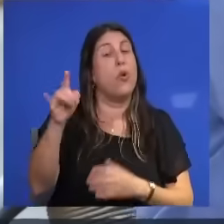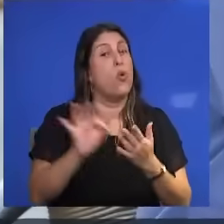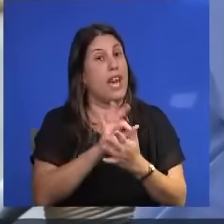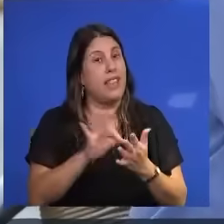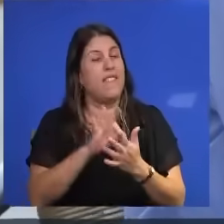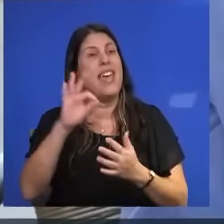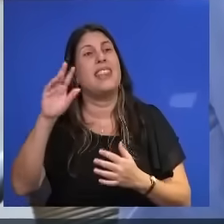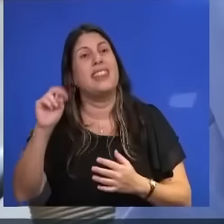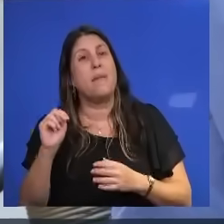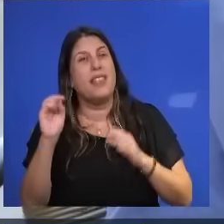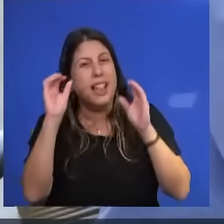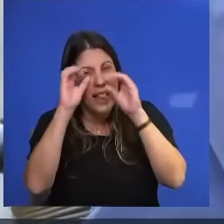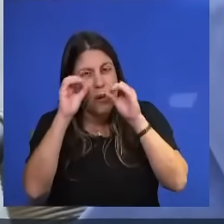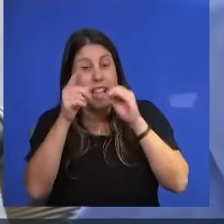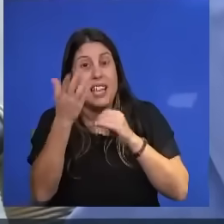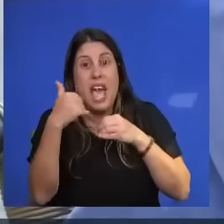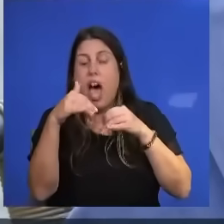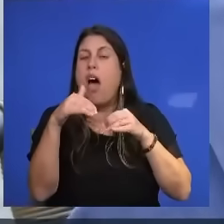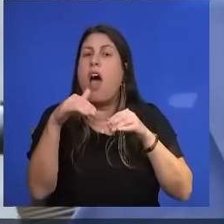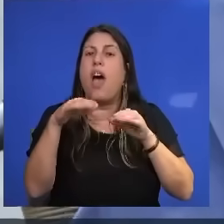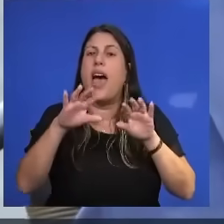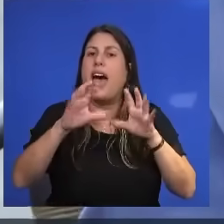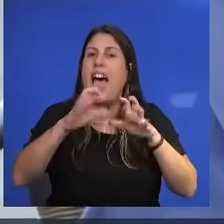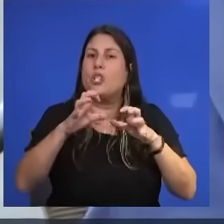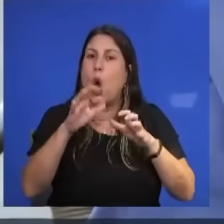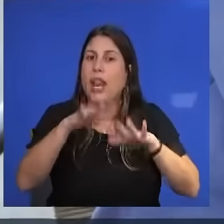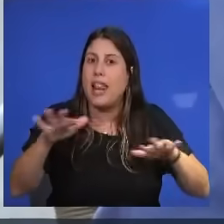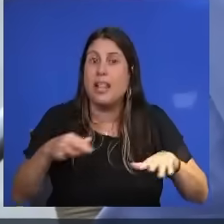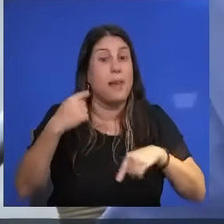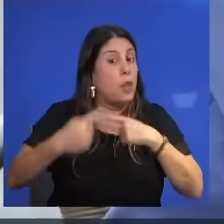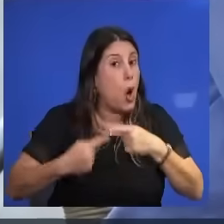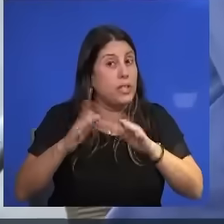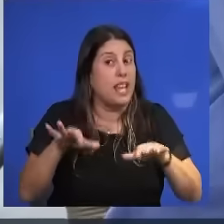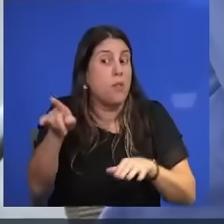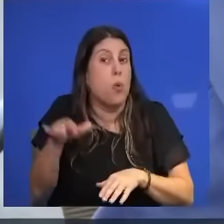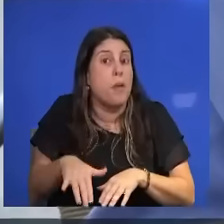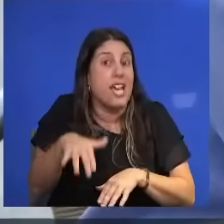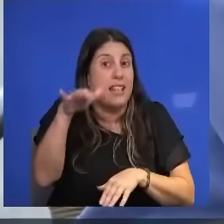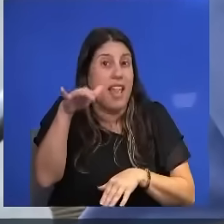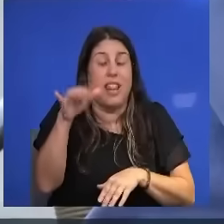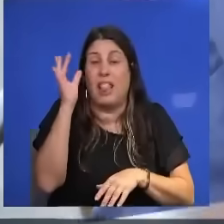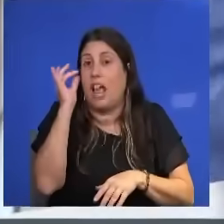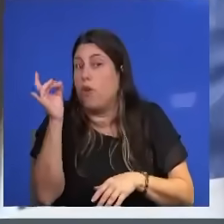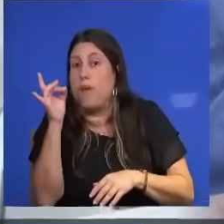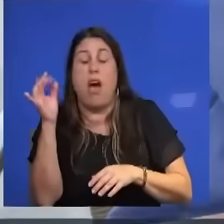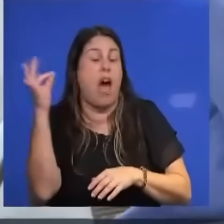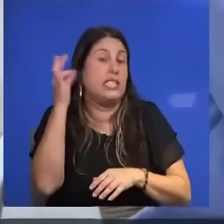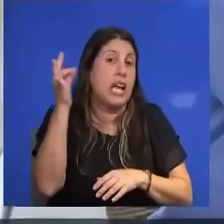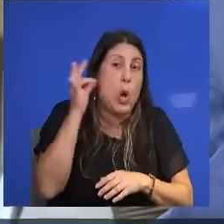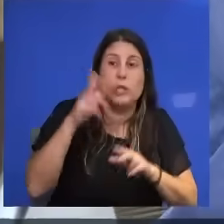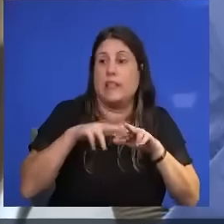לילדים, דורות של ילדים שהוא מגדל בגן, שהם בטראומה של הזקות וסירנות וצבע אדום וצבע